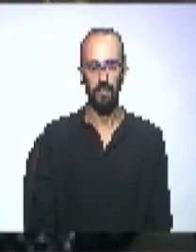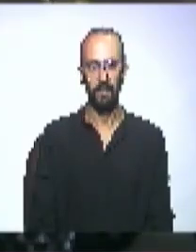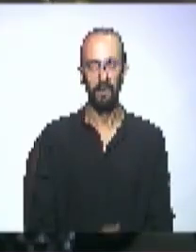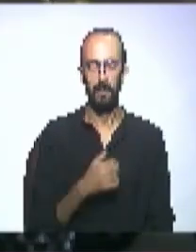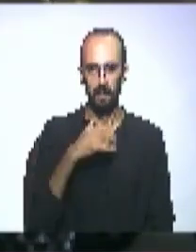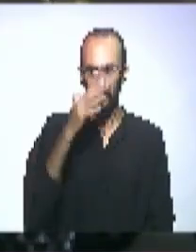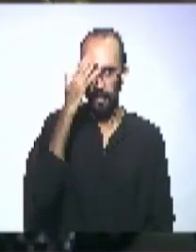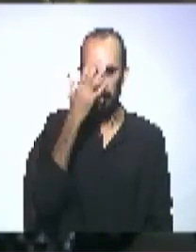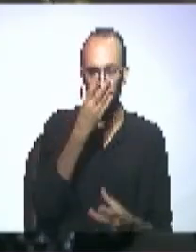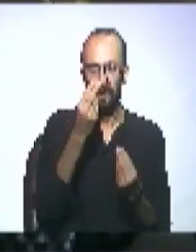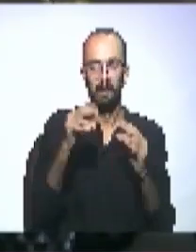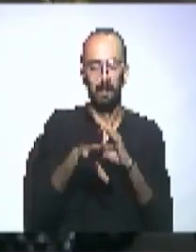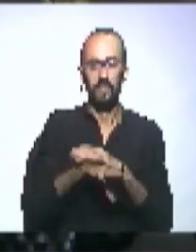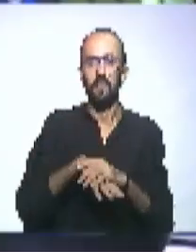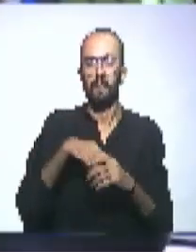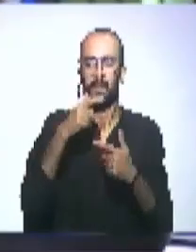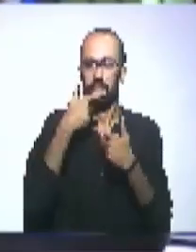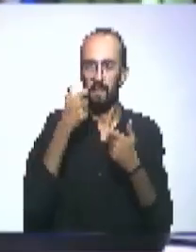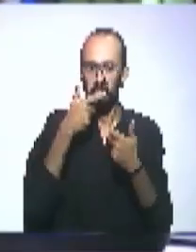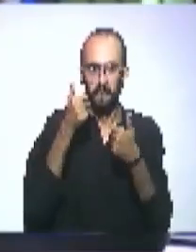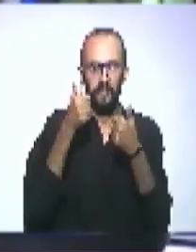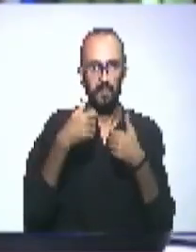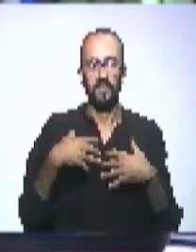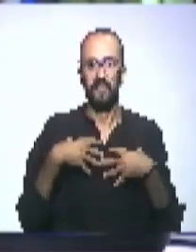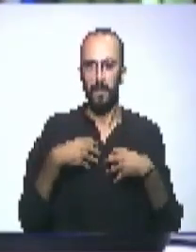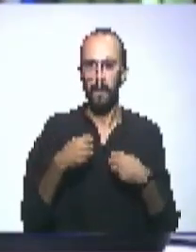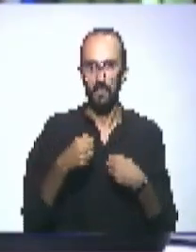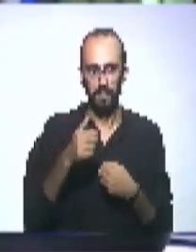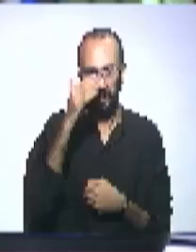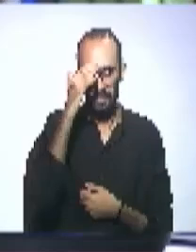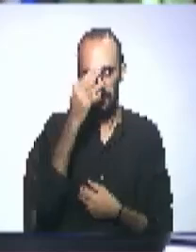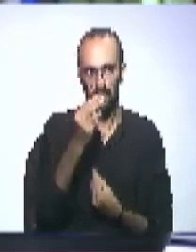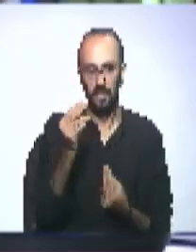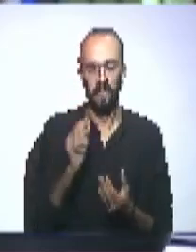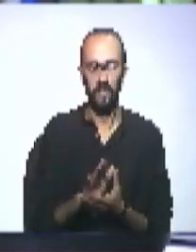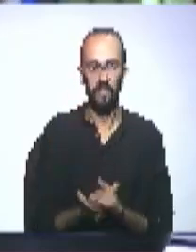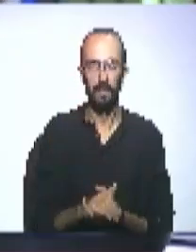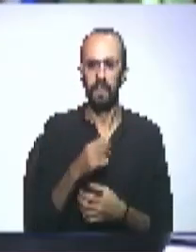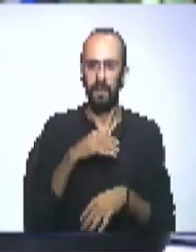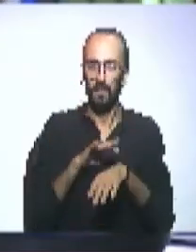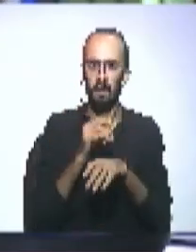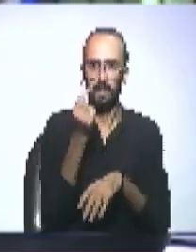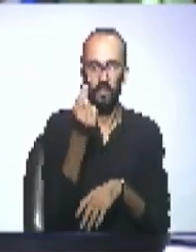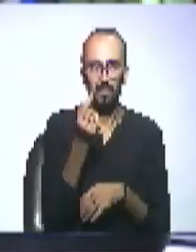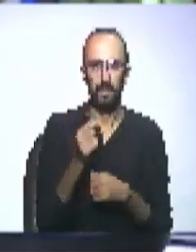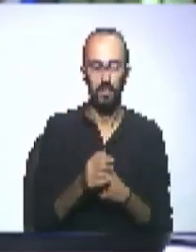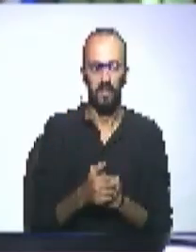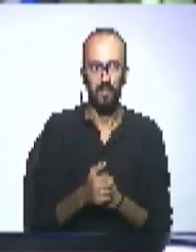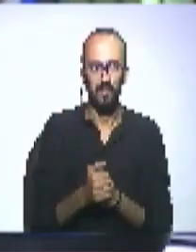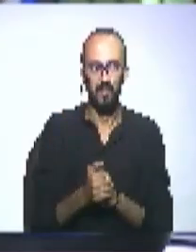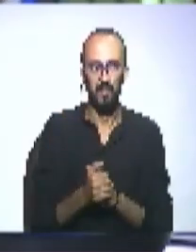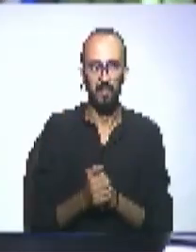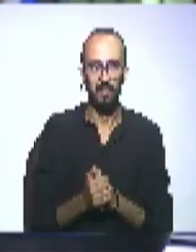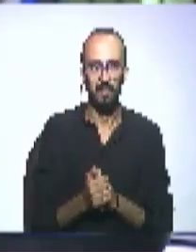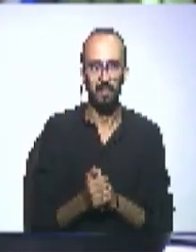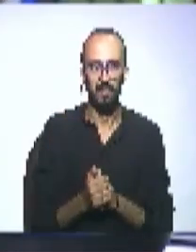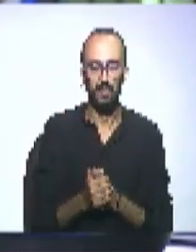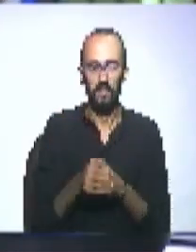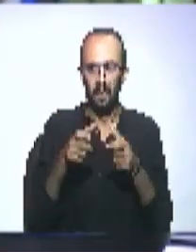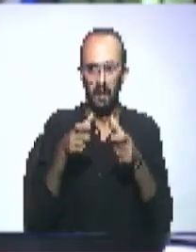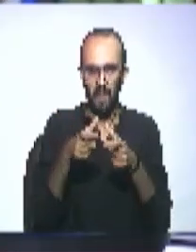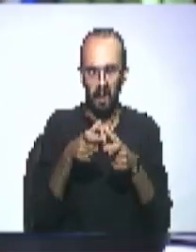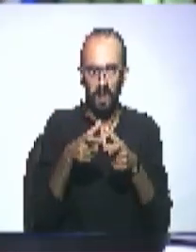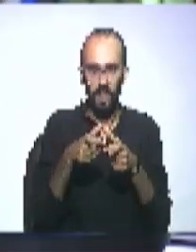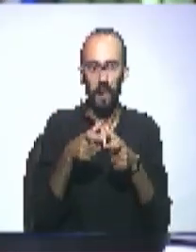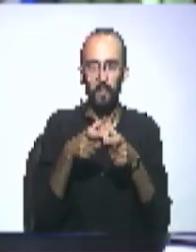بشكر الشيف طبعا على الاكلات الجميله وكلها صحيه خالص، بس ليا طلب صغير. الهمبرجر الفراخ انا مش عارفه قد ايه